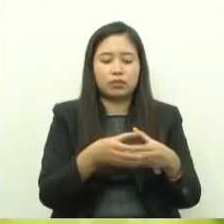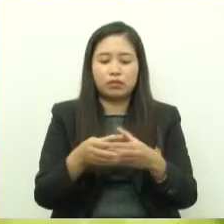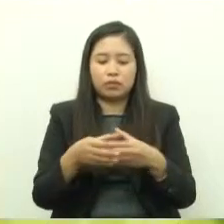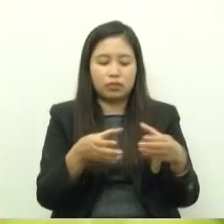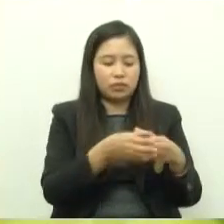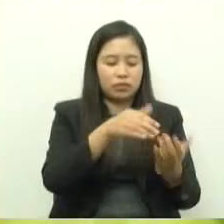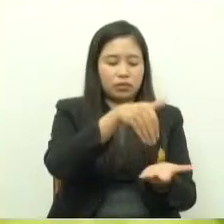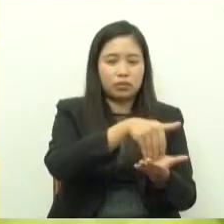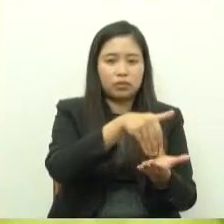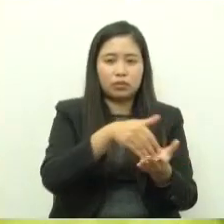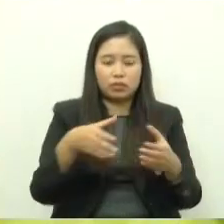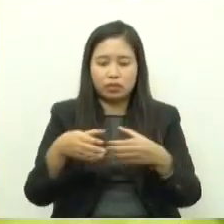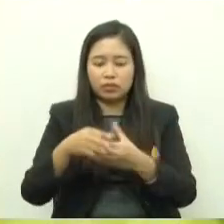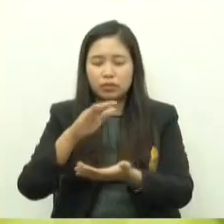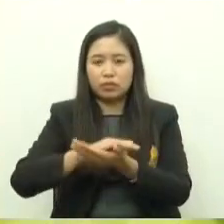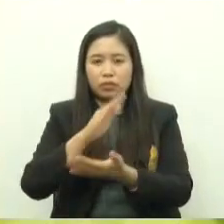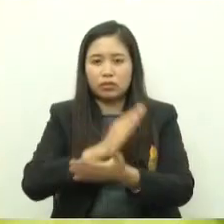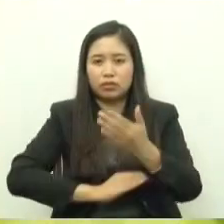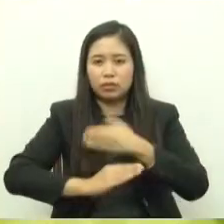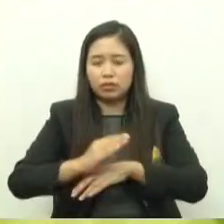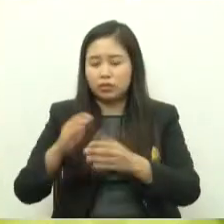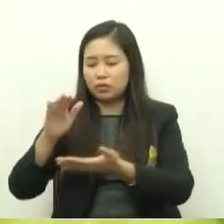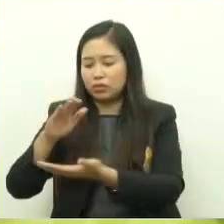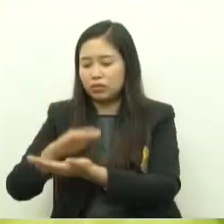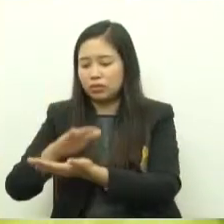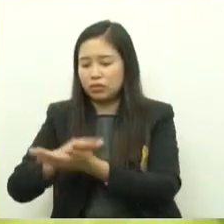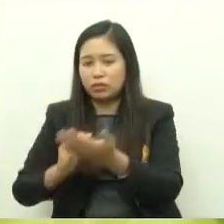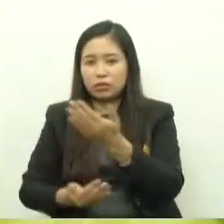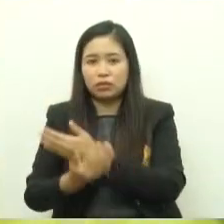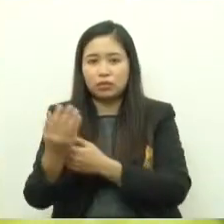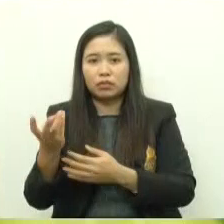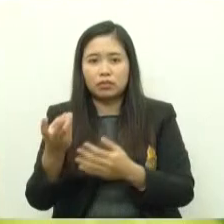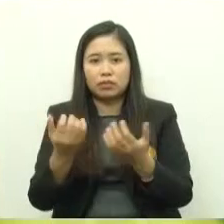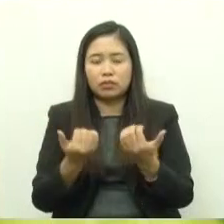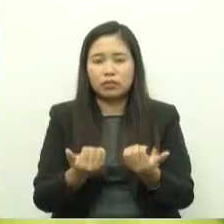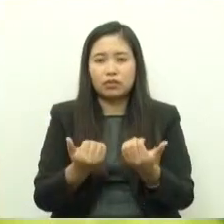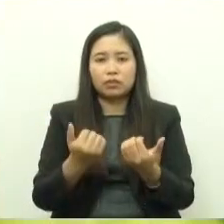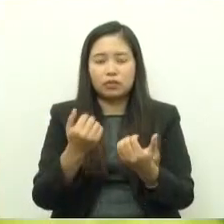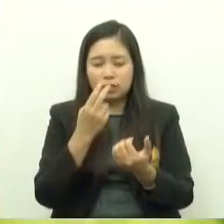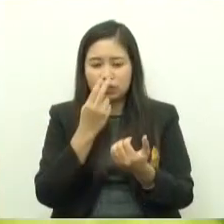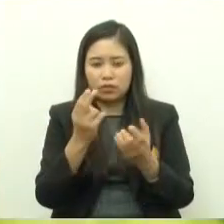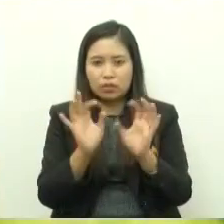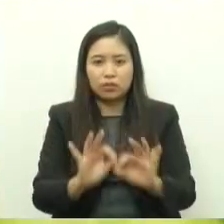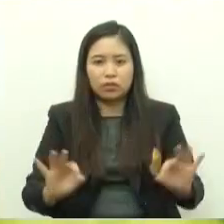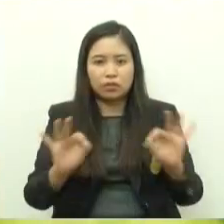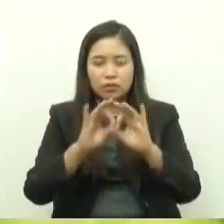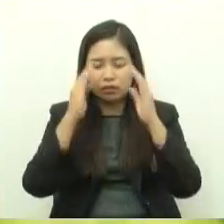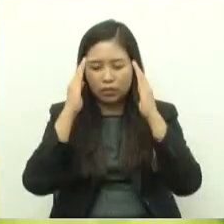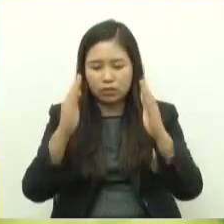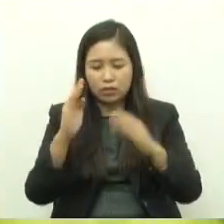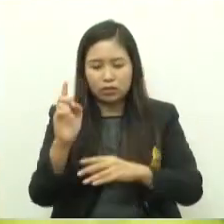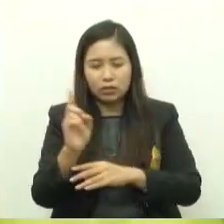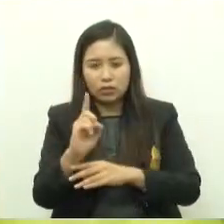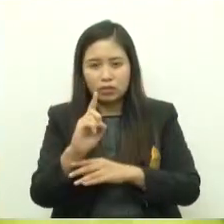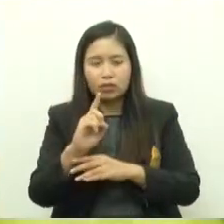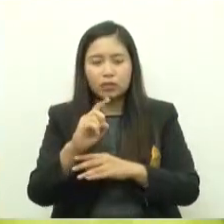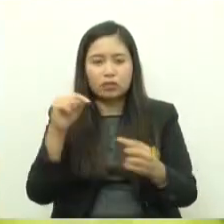ศึกษาพิเศษโรงเรียนการศึกษาพิเศษหรือโรงเรียนการศึกษาสงเคราะห์สิ่งนึงที่คุณครูมุ่งมั่นตั้งใจก็คือไม่ใช่เรื่องของ